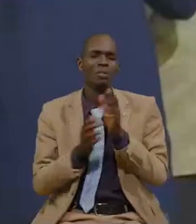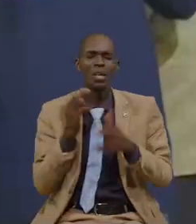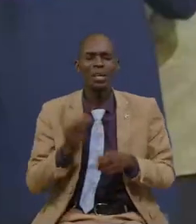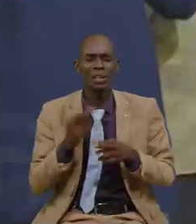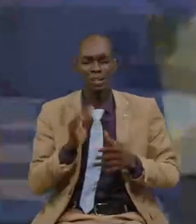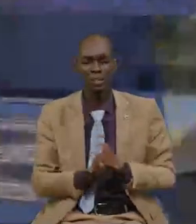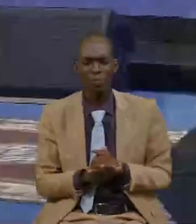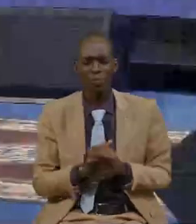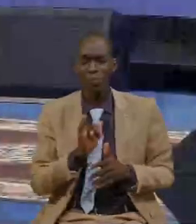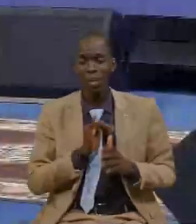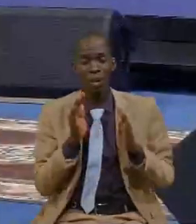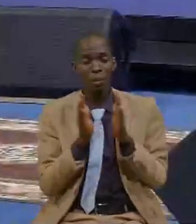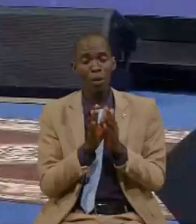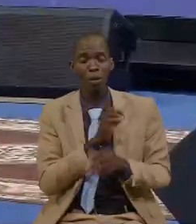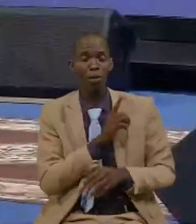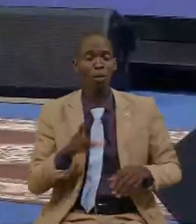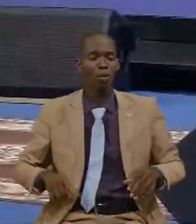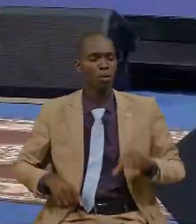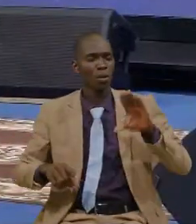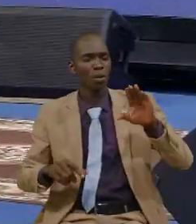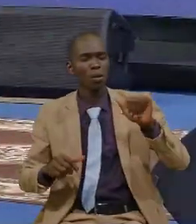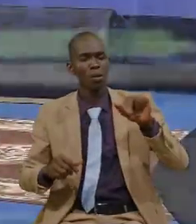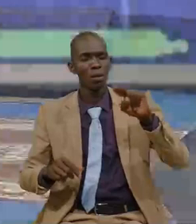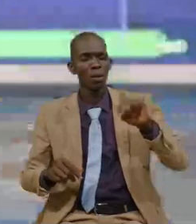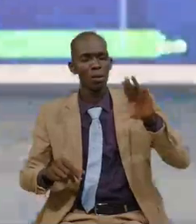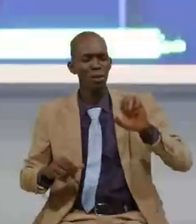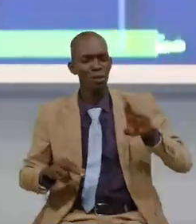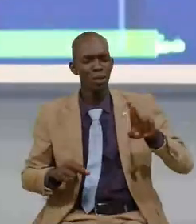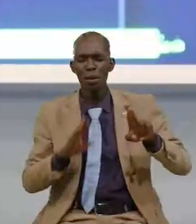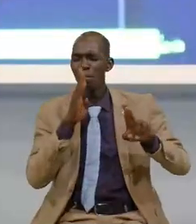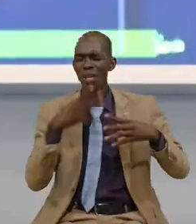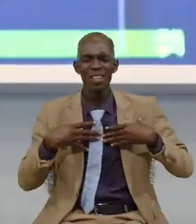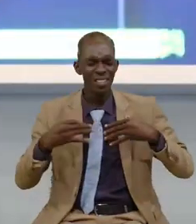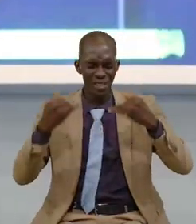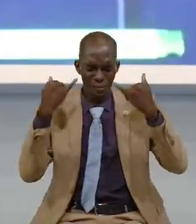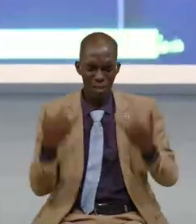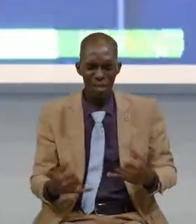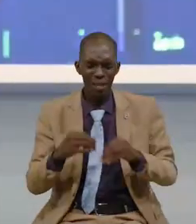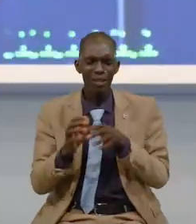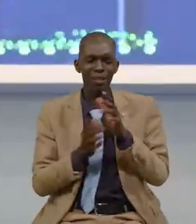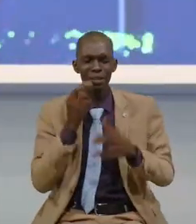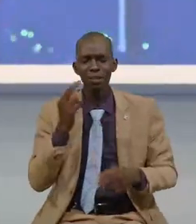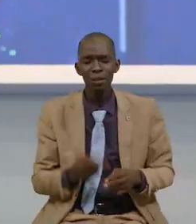au nom de Jésus-Christ. Je prie, Seigneur, que le cancer soit guéri maintenant.